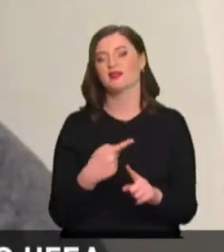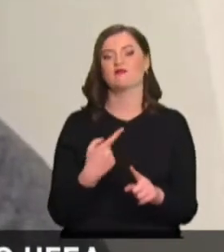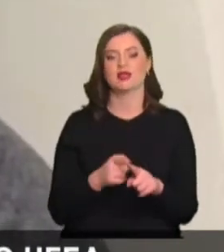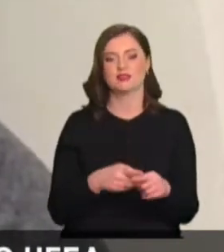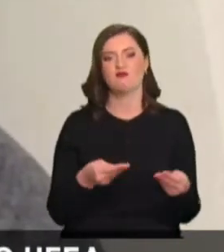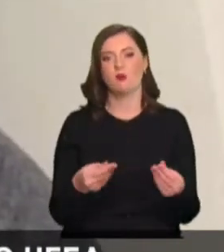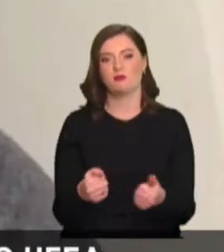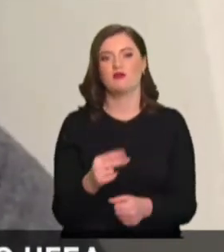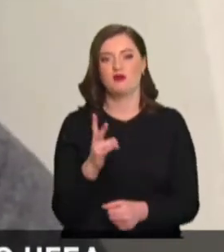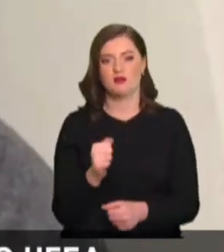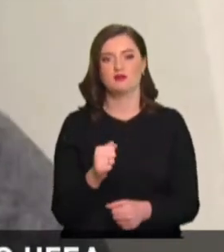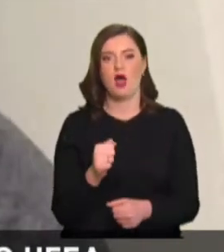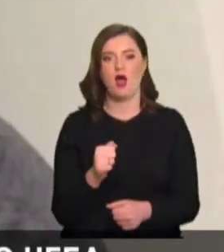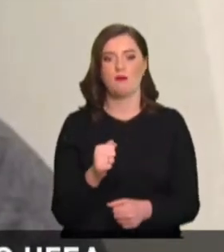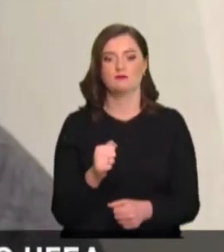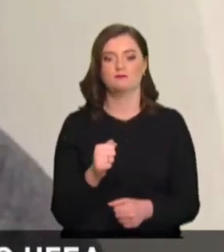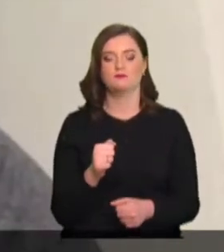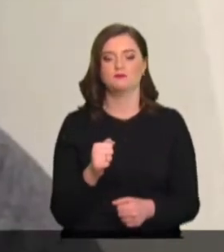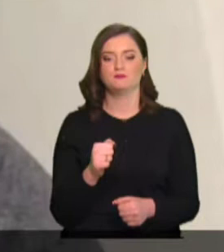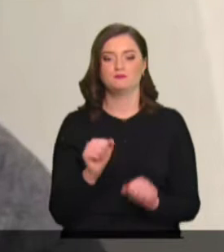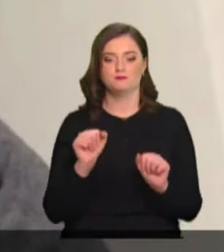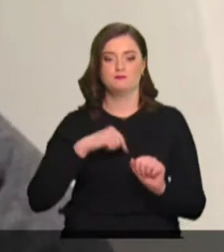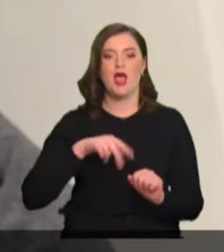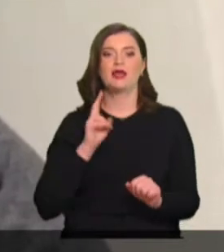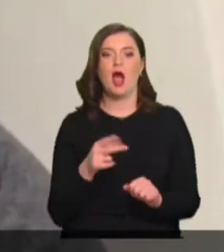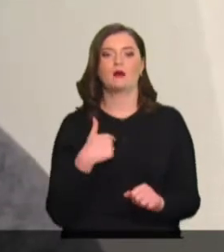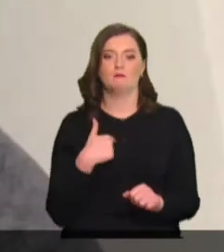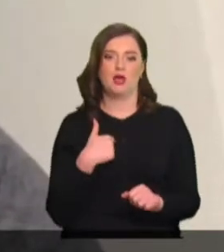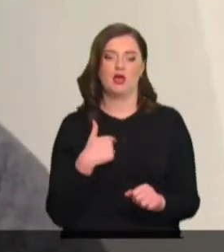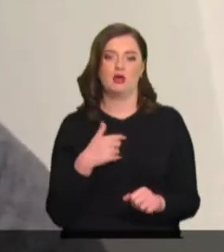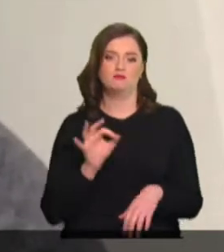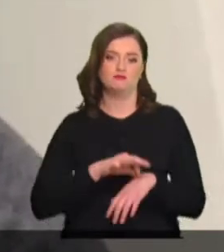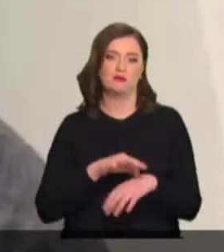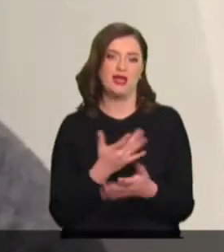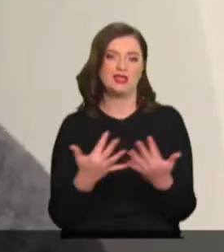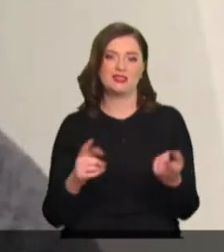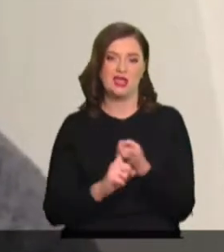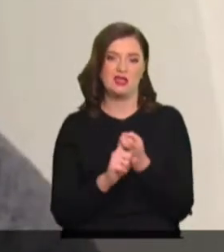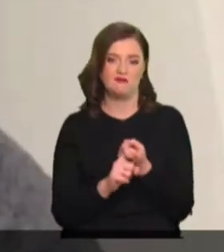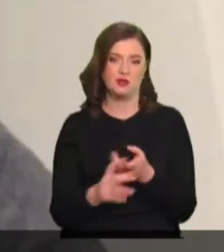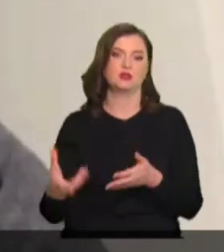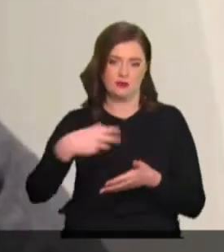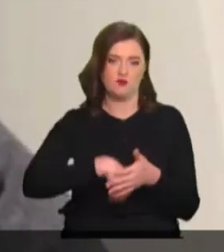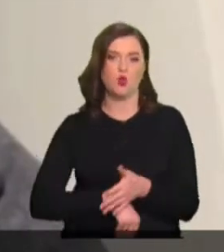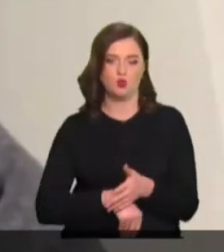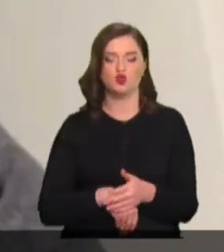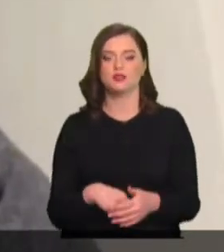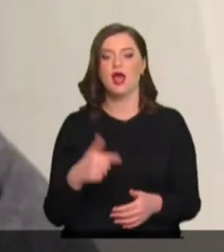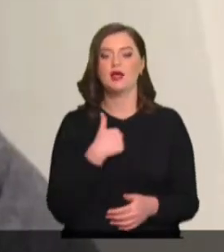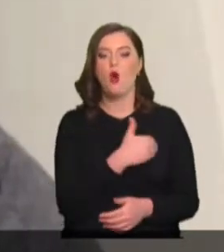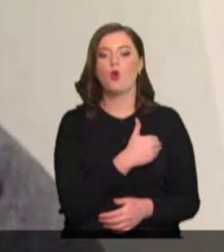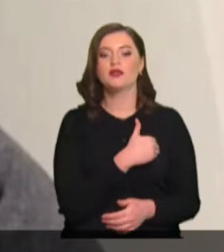впливає на резистентність і на те, як ми переносимо різні інфекційні захворювання в тому числі. Я би